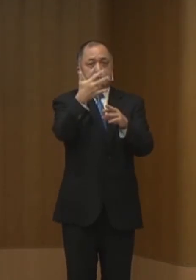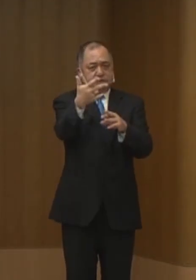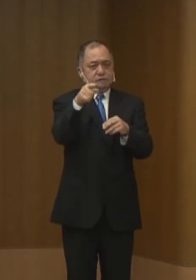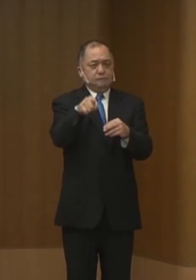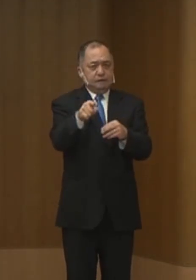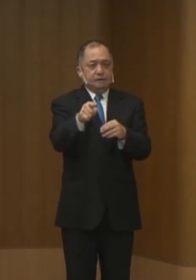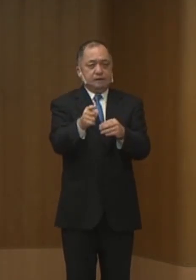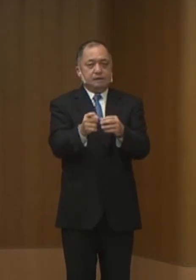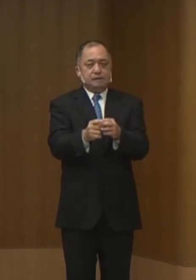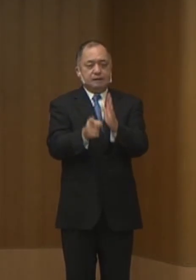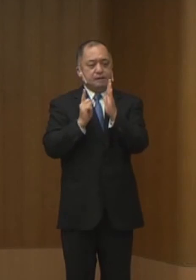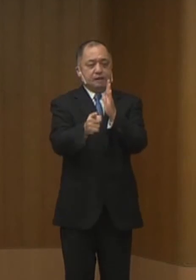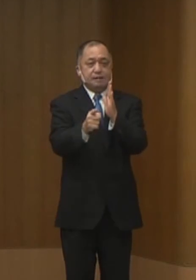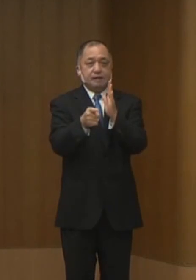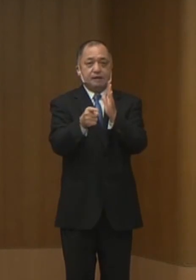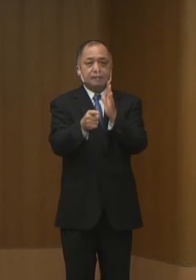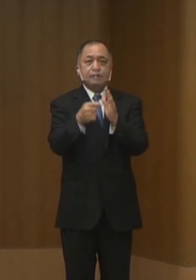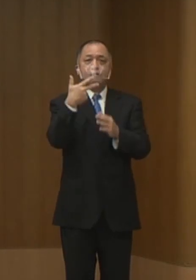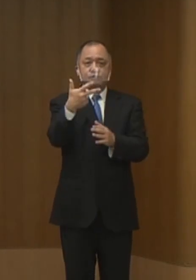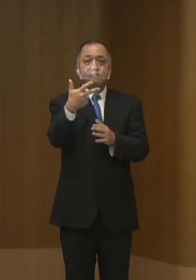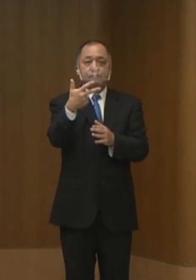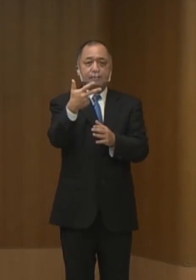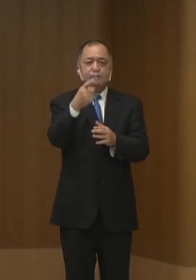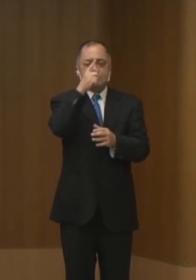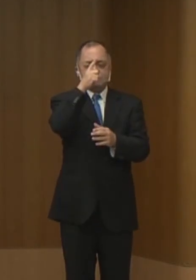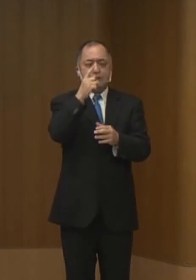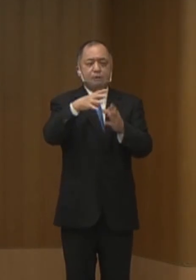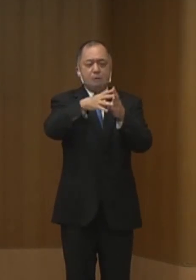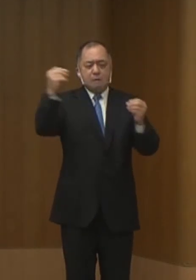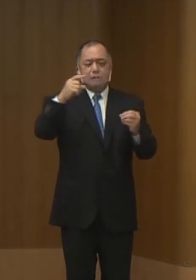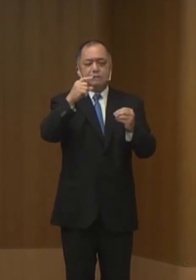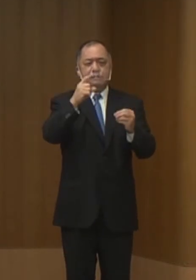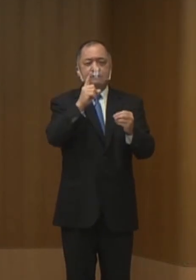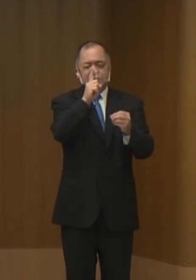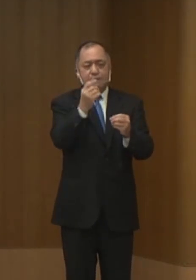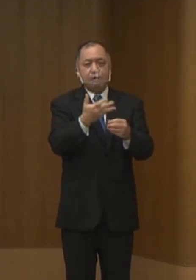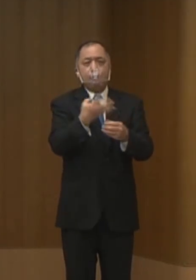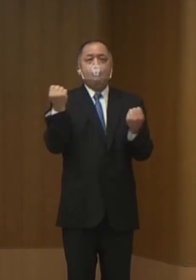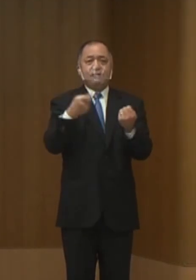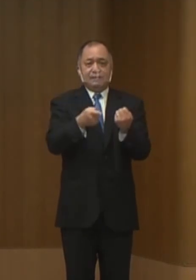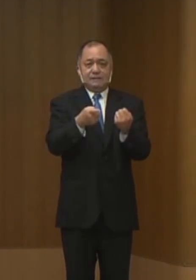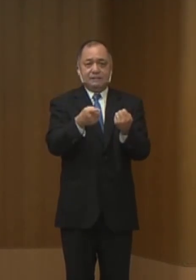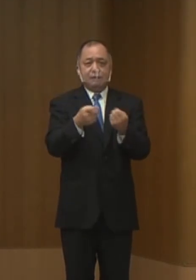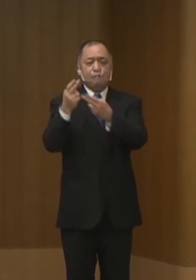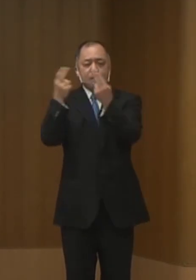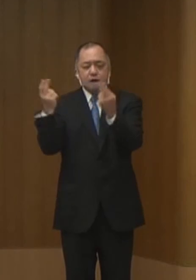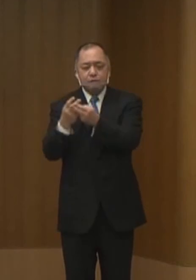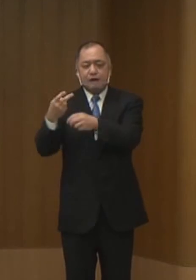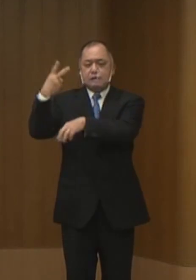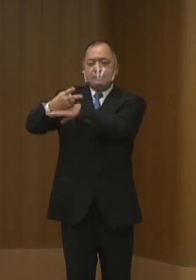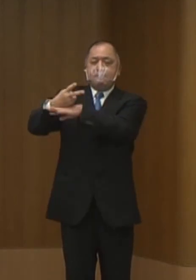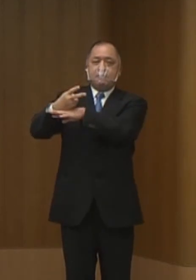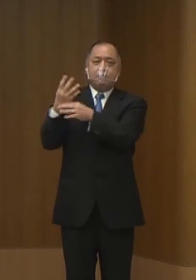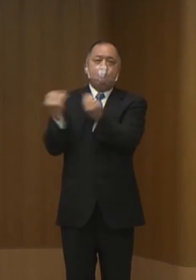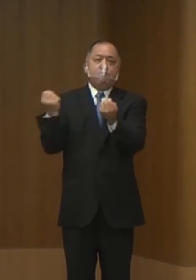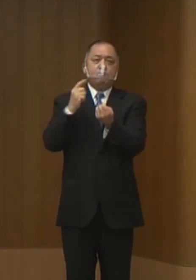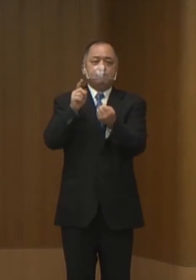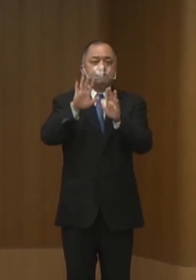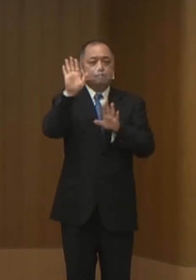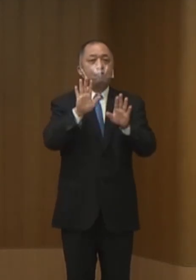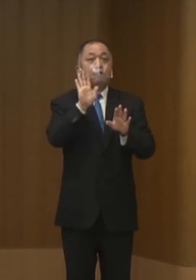番多い、北海道については全ての都道府県の中で2番目に多い、こういったことが状況としてある